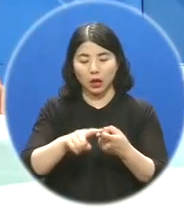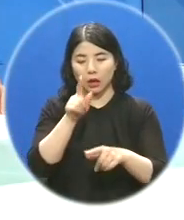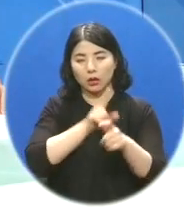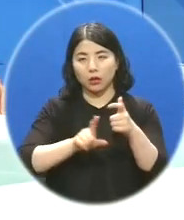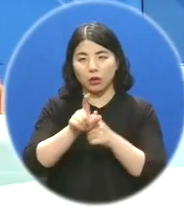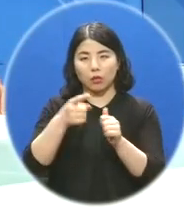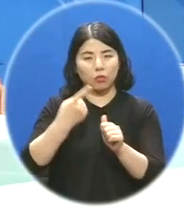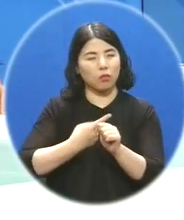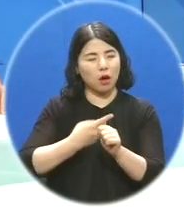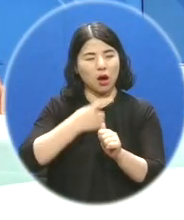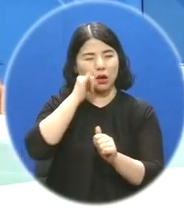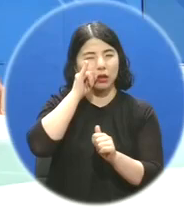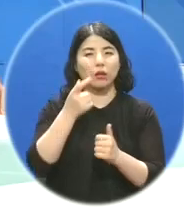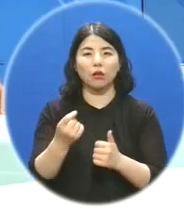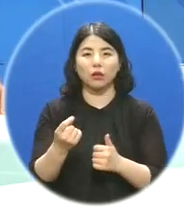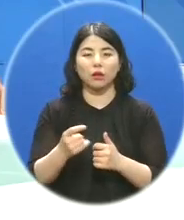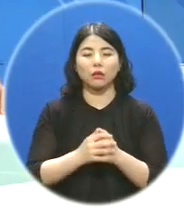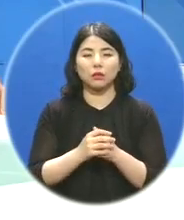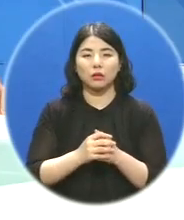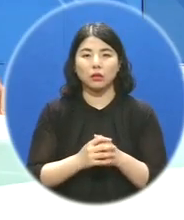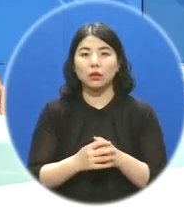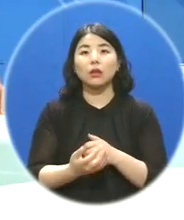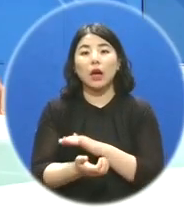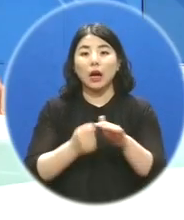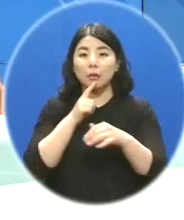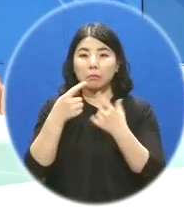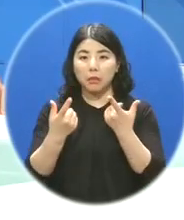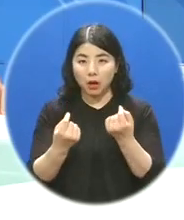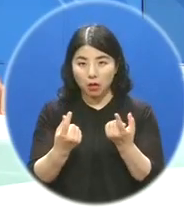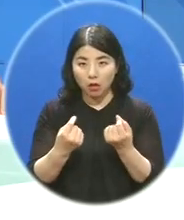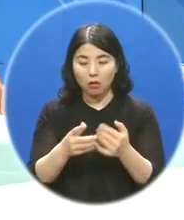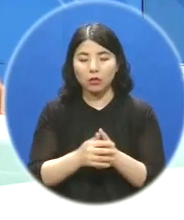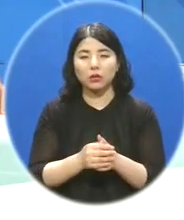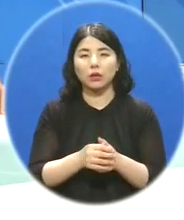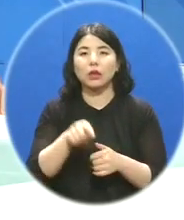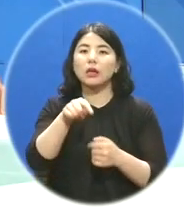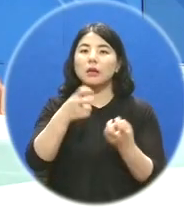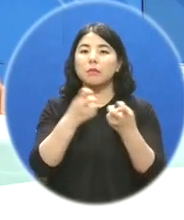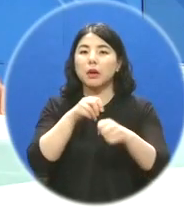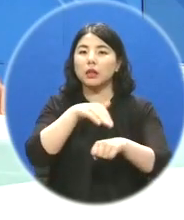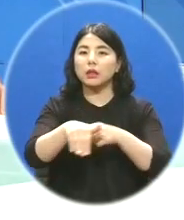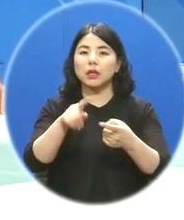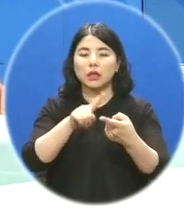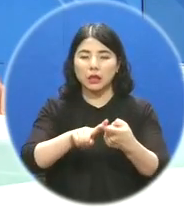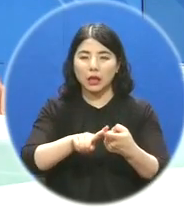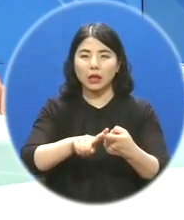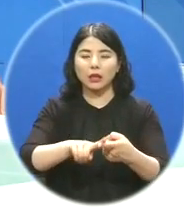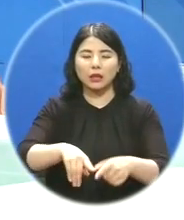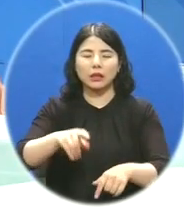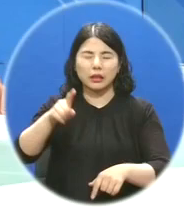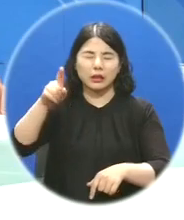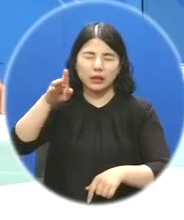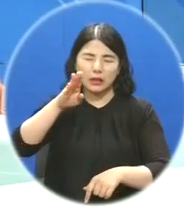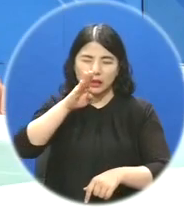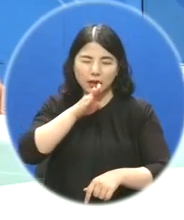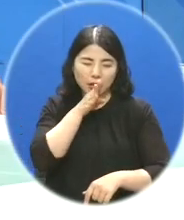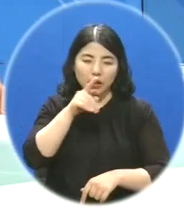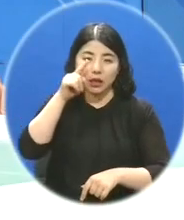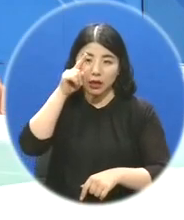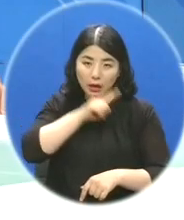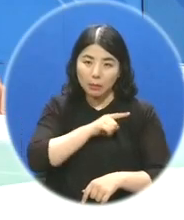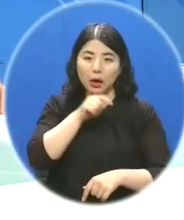그 비판적인 시각이 있으신데 그 서두에 말씀드렸지만 사실상 이 방식에 대한 절대적인 하자 그리고 또